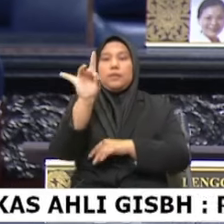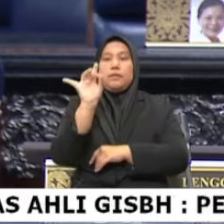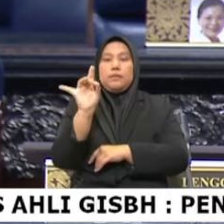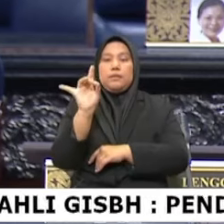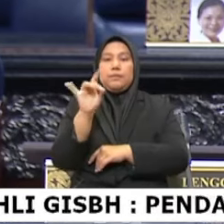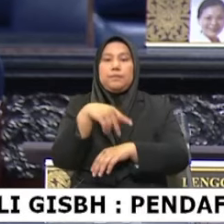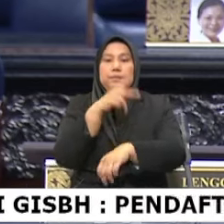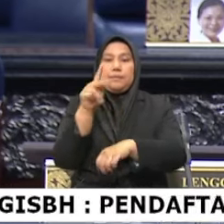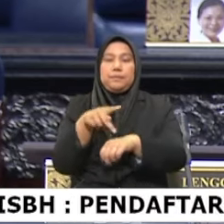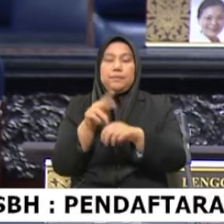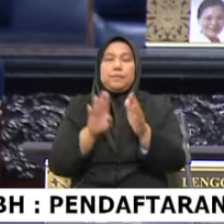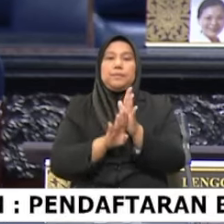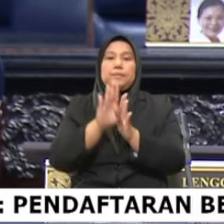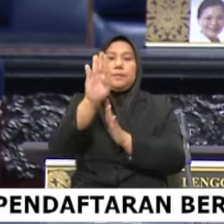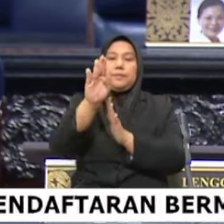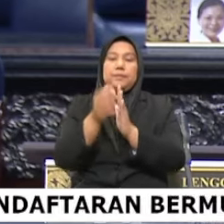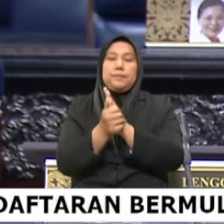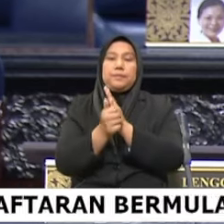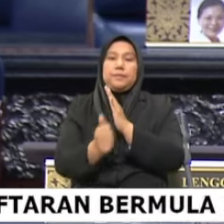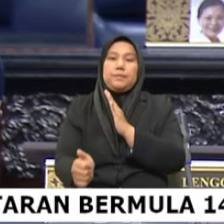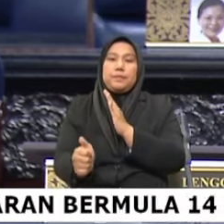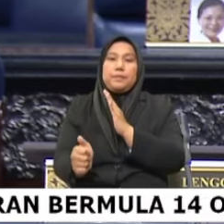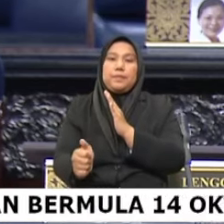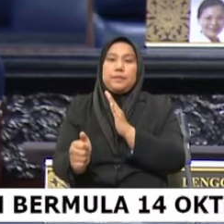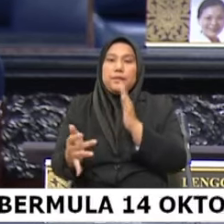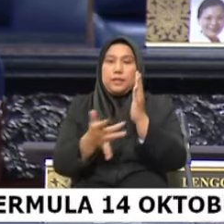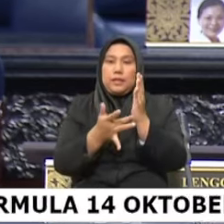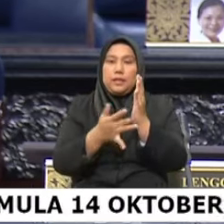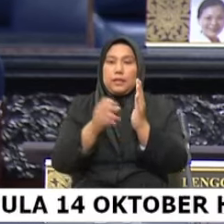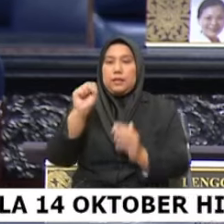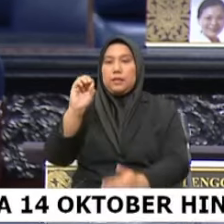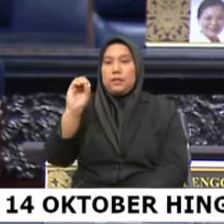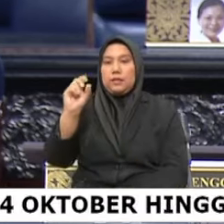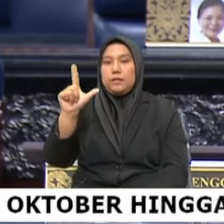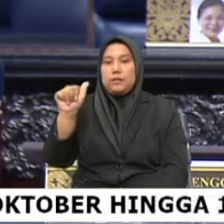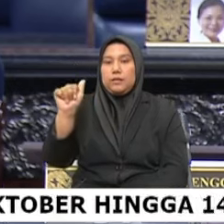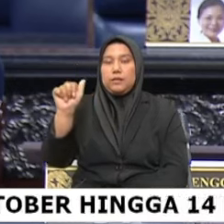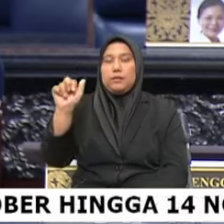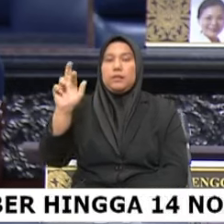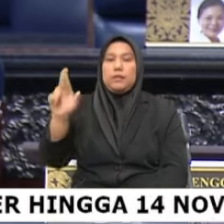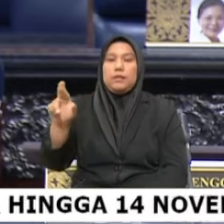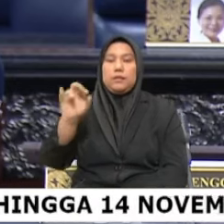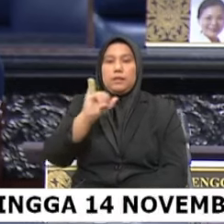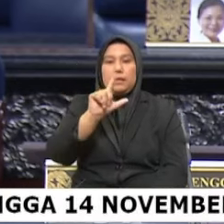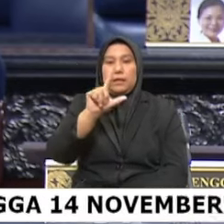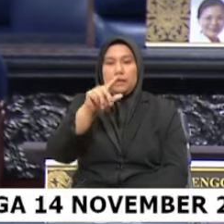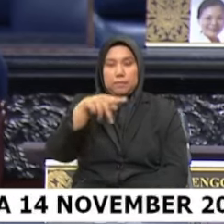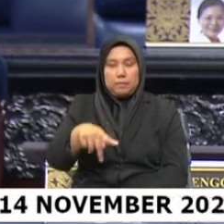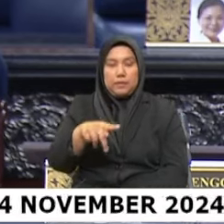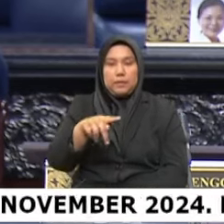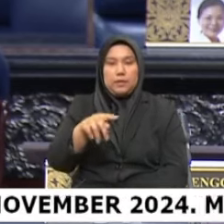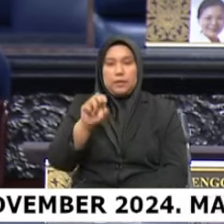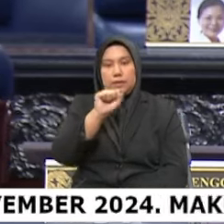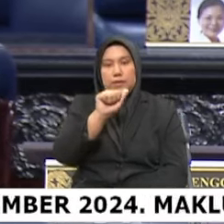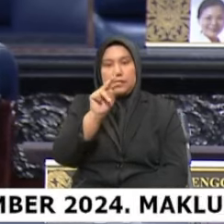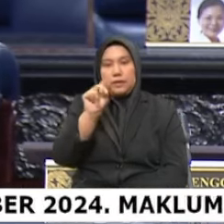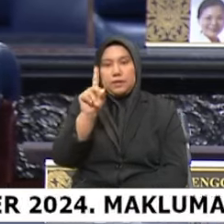sebagai pusat pembangunan bakat dalam teknologi solar, manakala ILP Sandakan pula menumpu pada